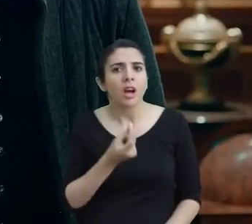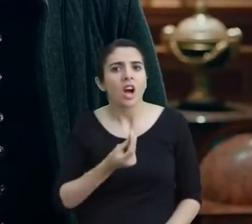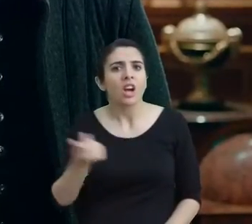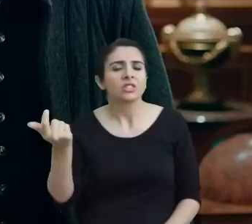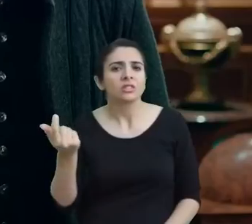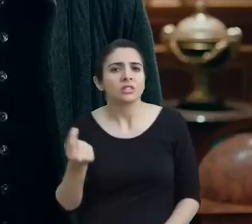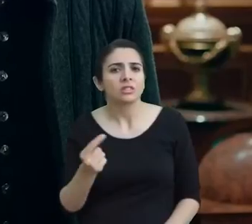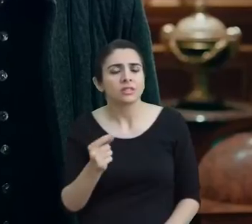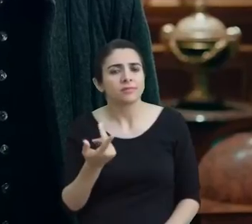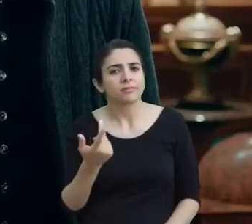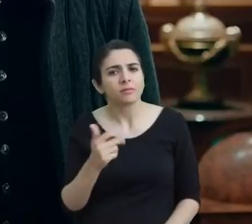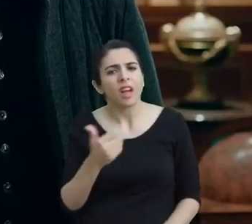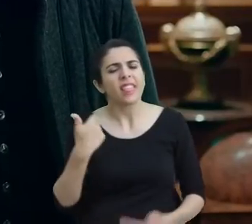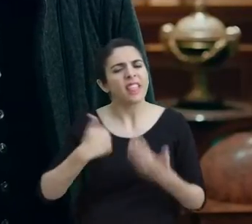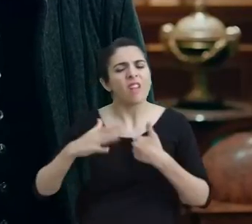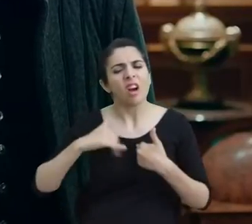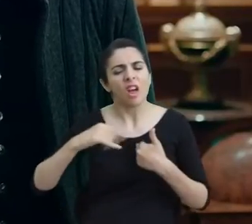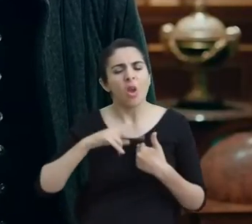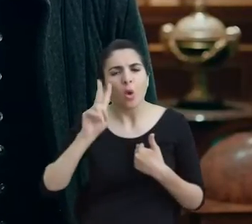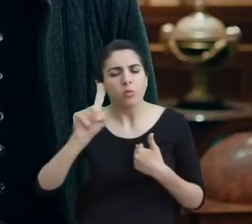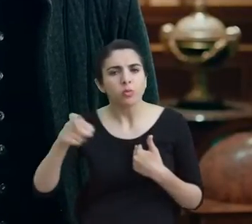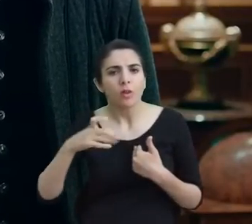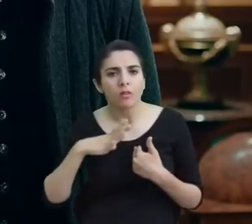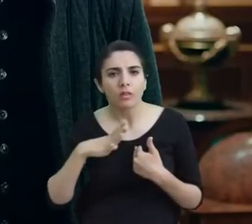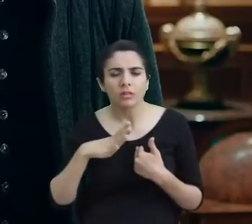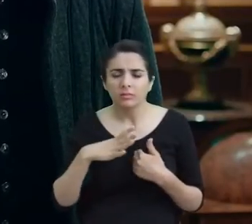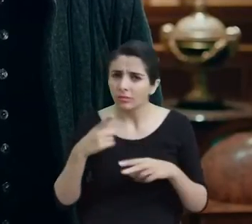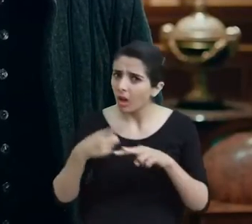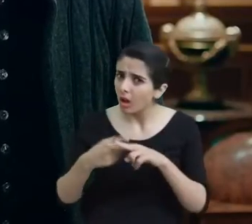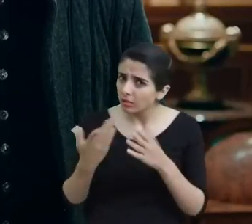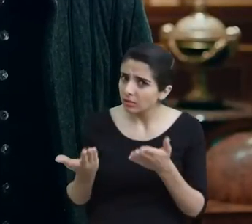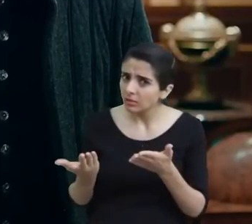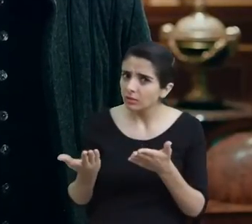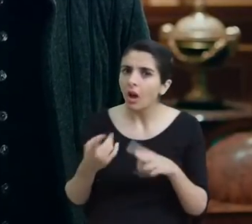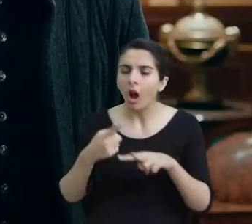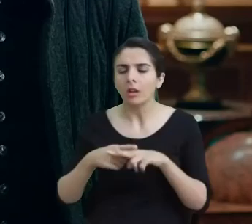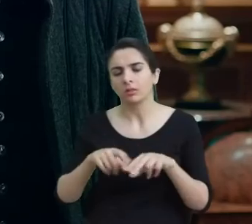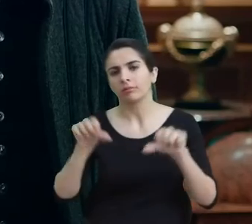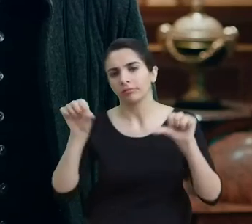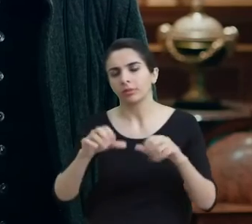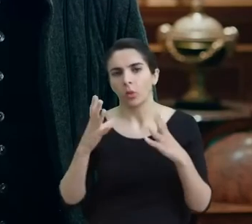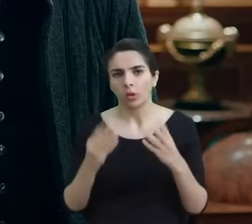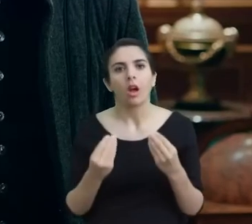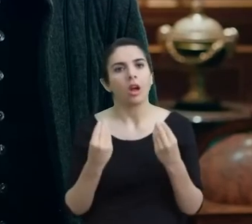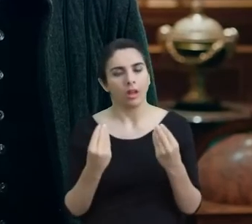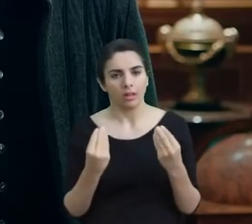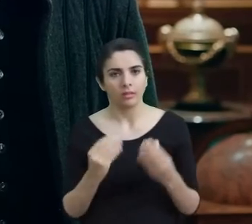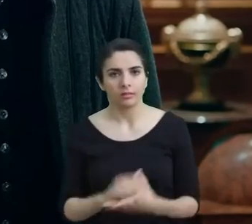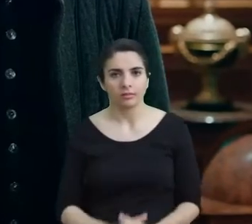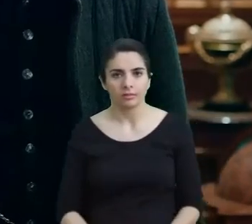Adam kaçtı Bay Zaharyas. Ama yaralı, yakında buluruz. Artin? O iş halloldu.